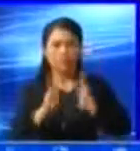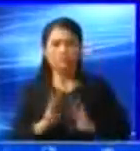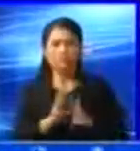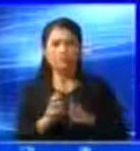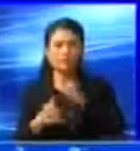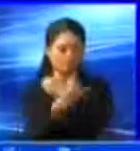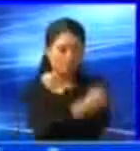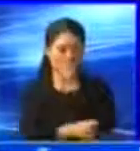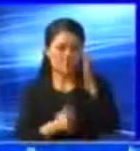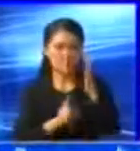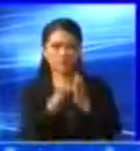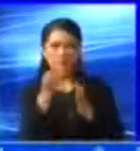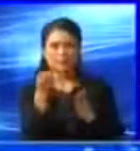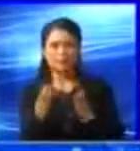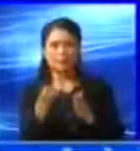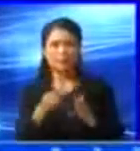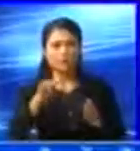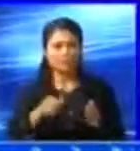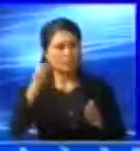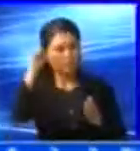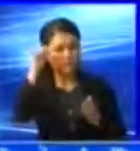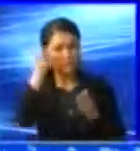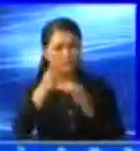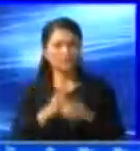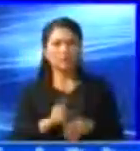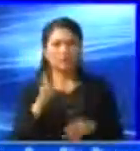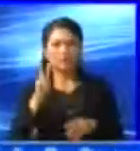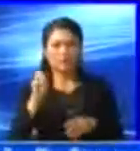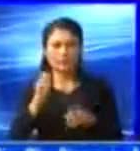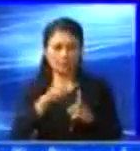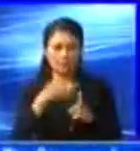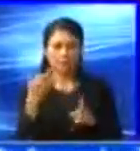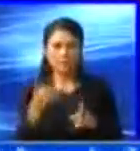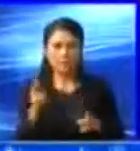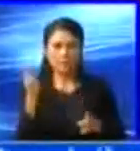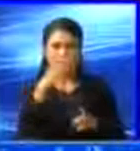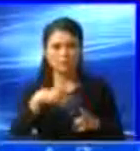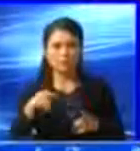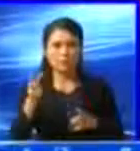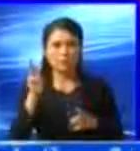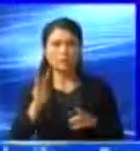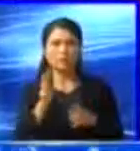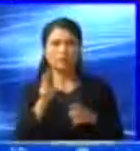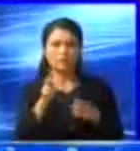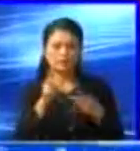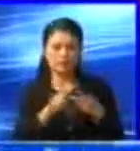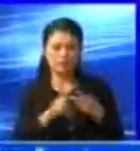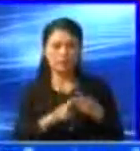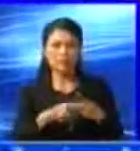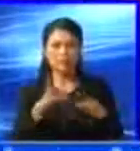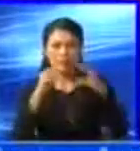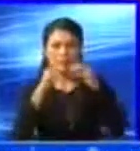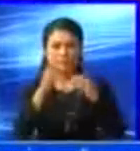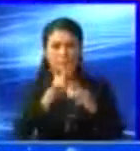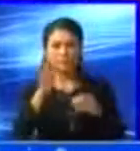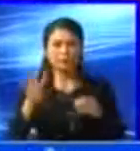ដាប្រទេសអភិវឌ្ឍន៍តិចតួចនៅអាស៊ីដែលប្រព្រឹត្តទៅចាប់ពីថ្ងៃទី20ខែសីហាឆ្នាំ2013និងទី2គឺកិច្ចប្រជុំលើកទី